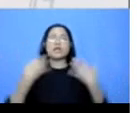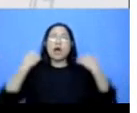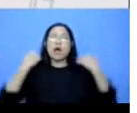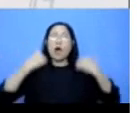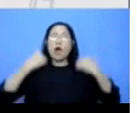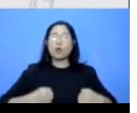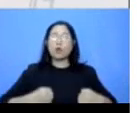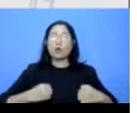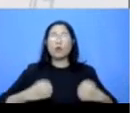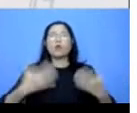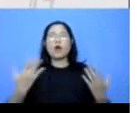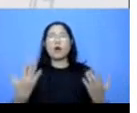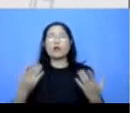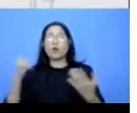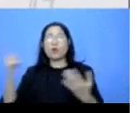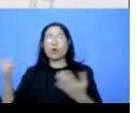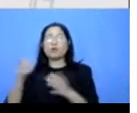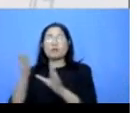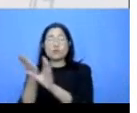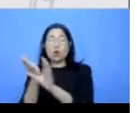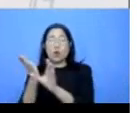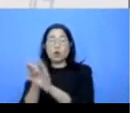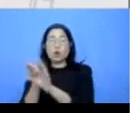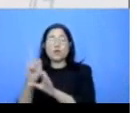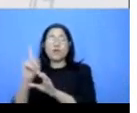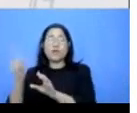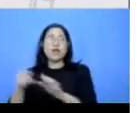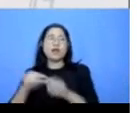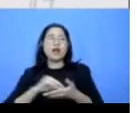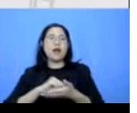lenting atau membal.